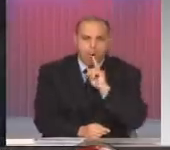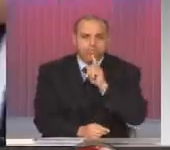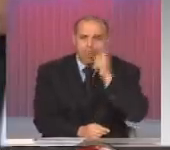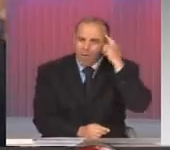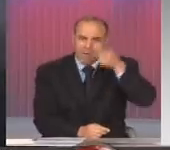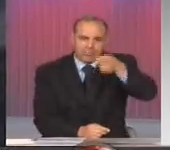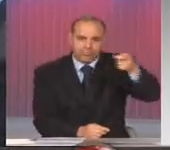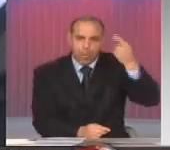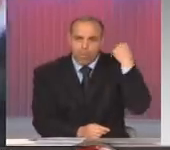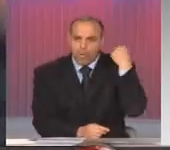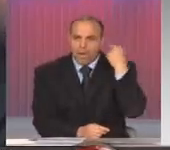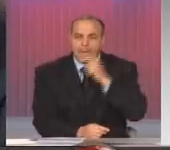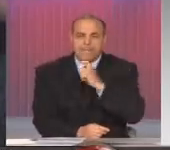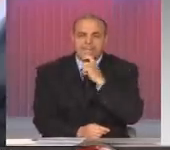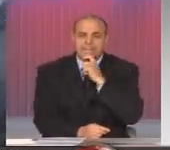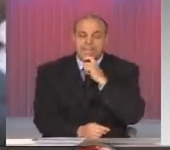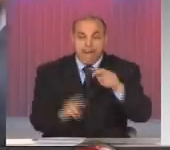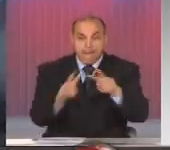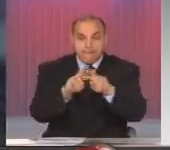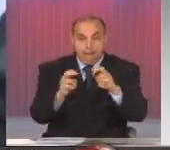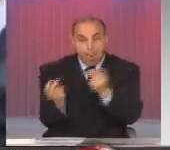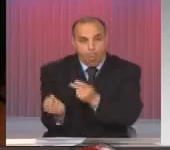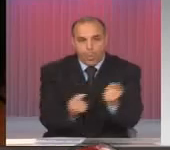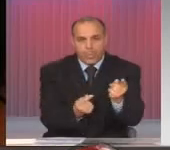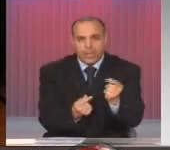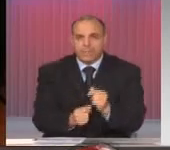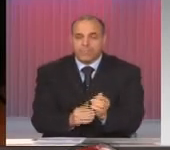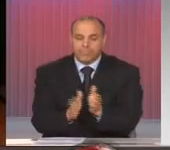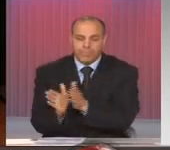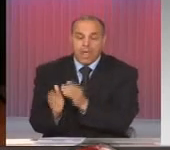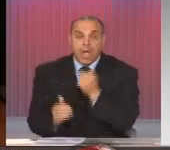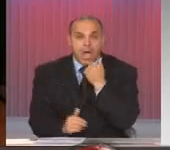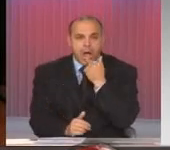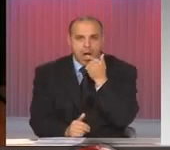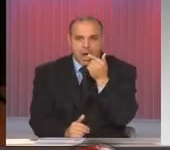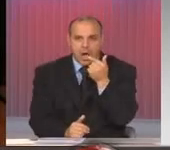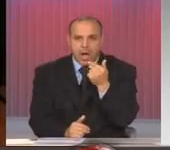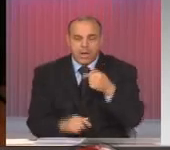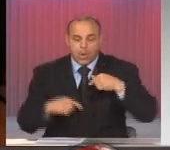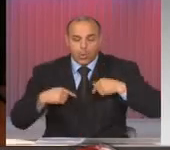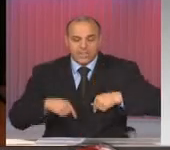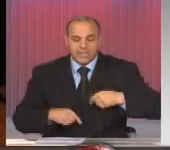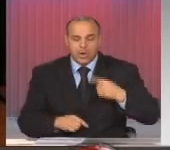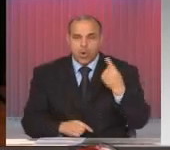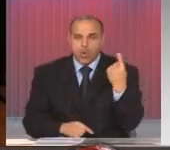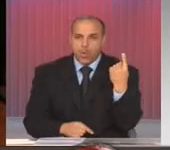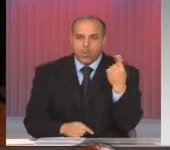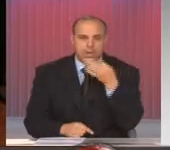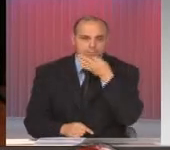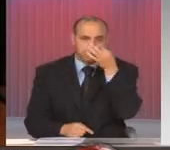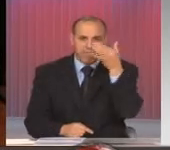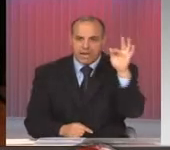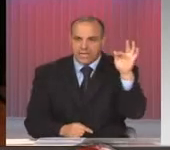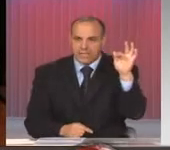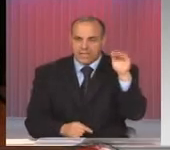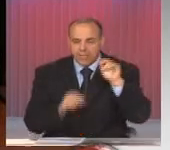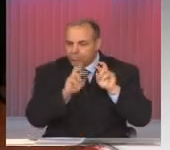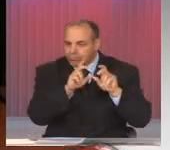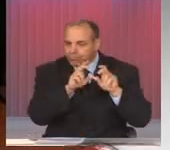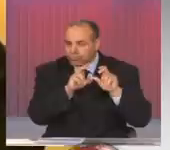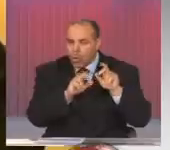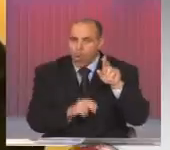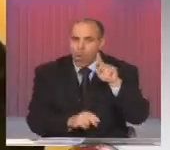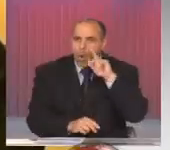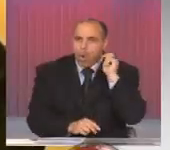الهجوم ولا يزالان إلى الآن فارين. من جهته أعلن رئيس الوزراء الفرنسي مانويل فالس لإحدى الإذاعات أن